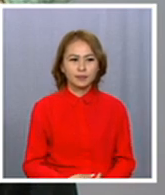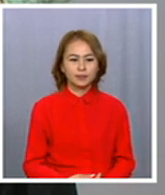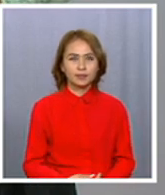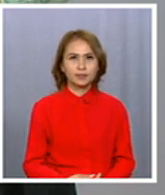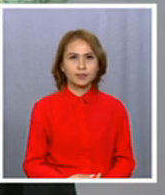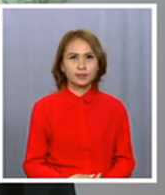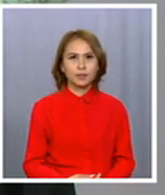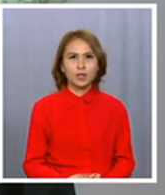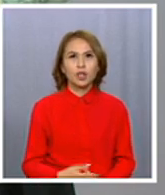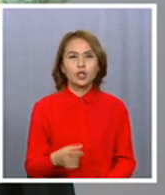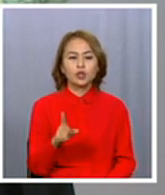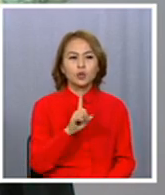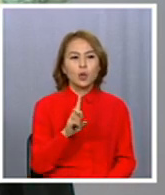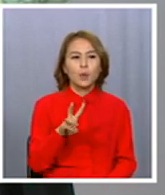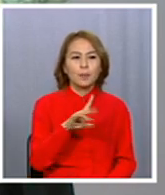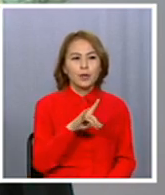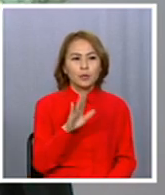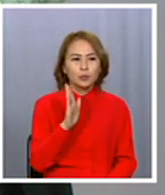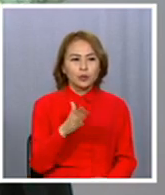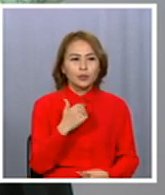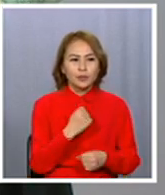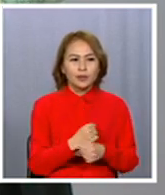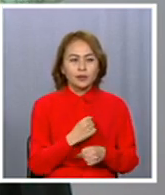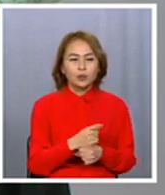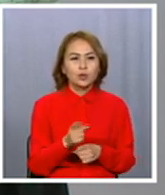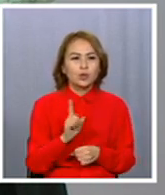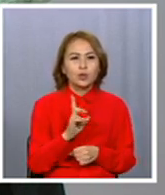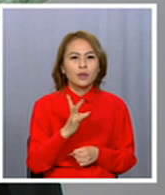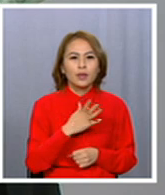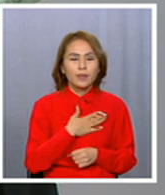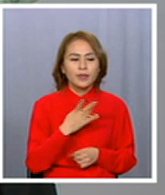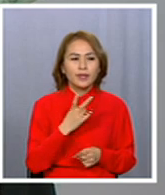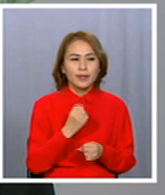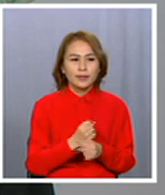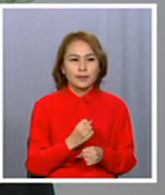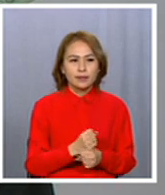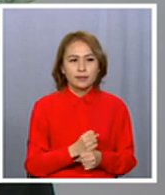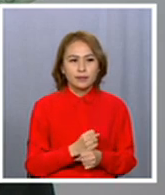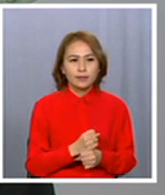Что мы будем делать? Что нам предпринять в данной ситуации?